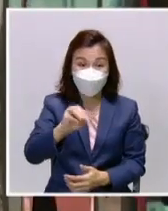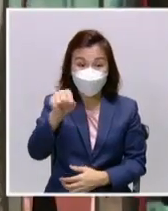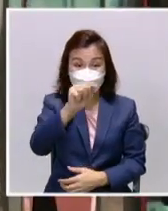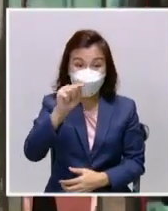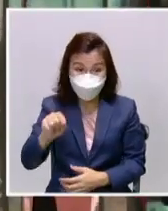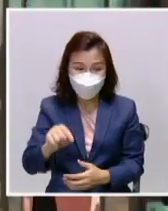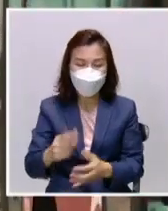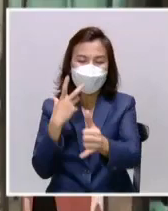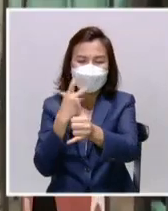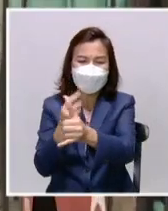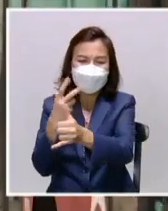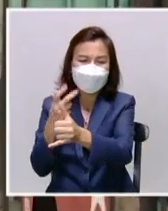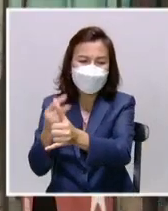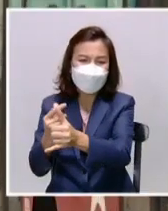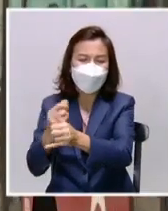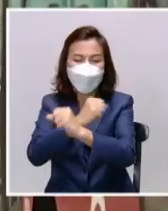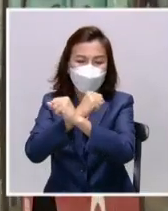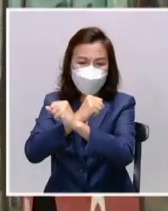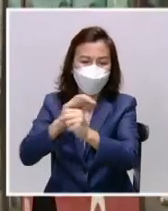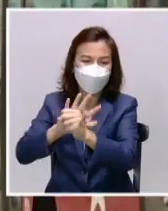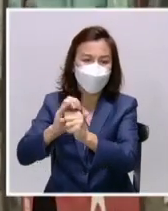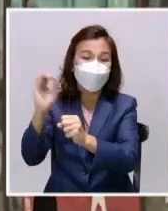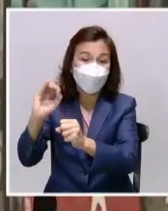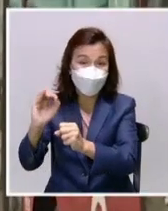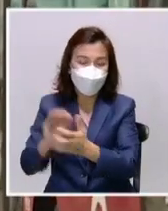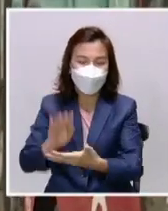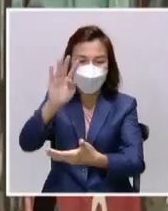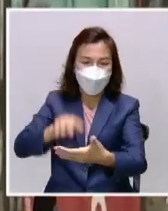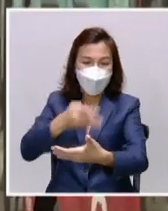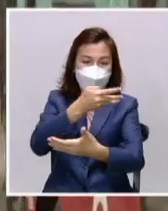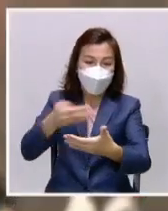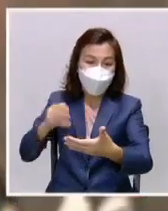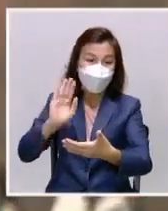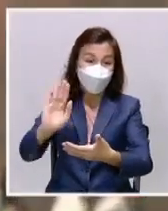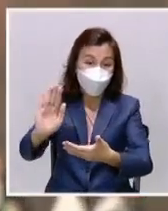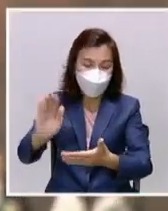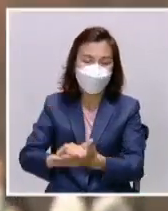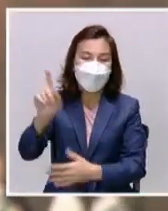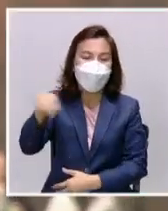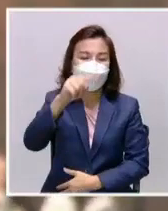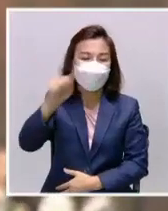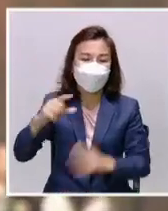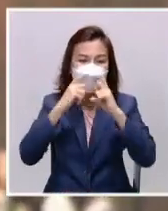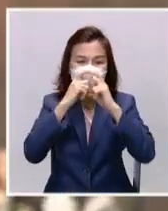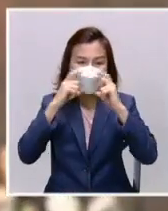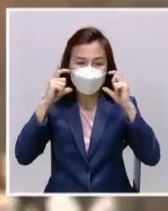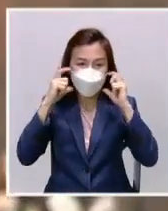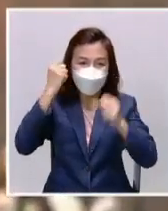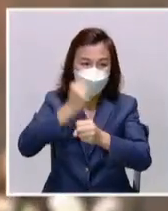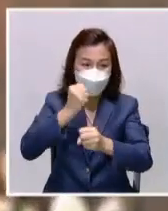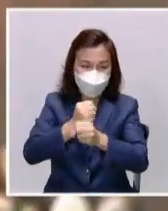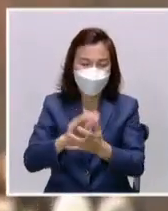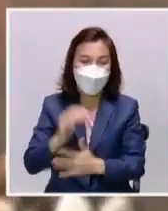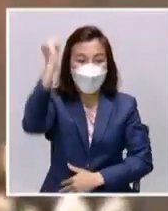ไม่ได้ฉีดวัคซีนต้านโครงอีกนะคะเขาระบุว่าแผน Bที่นำมาใช้ในอังกฤษเมื่อเดือนที่แล้วรวมถึงการให้ส่วนหน้ากากอนามัยใน